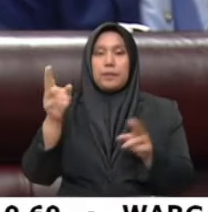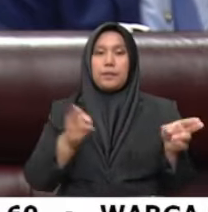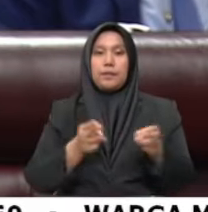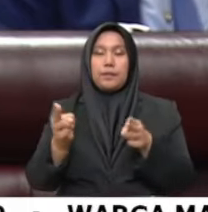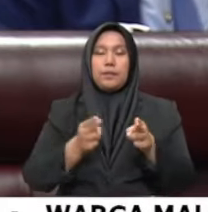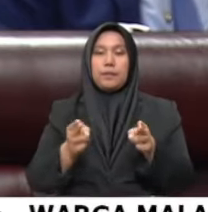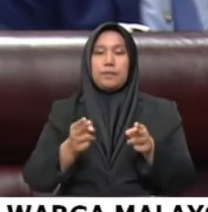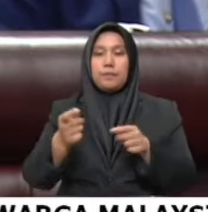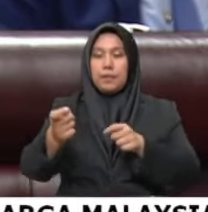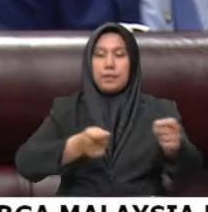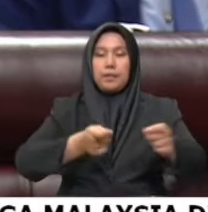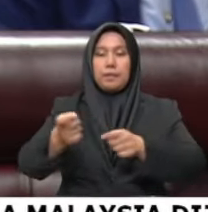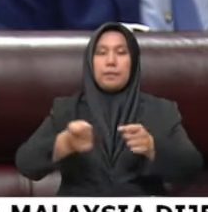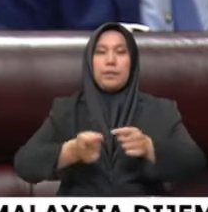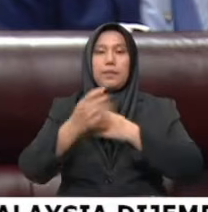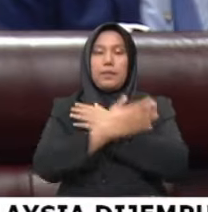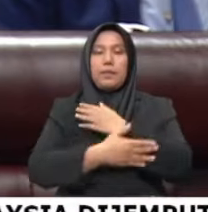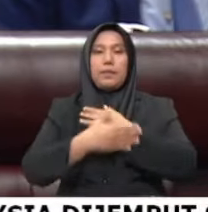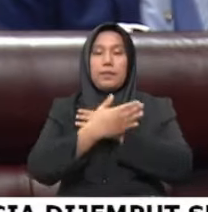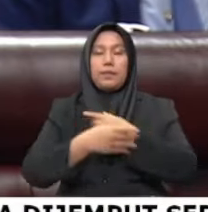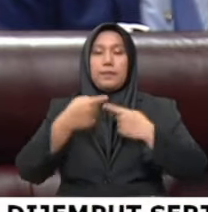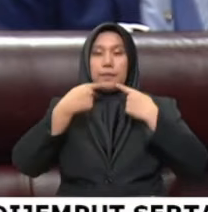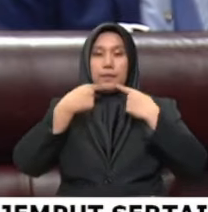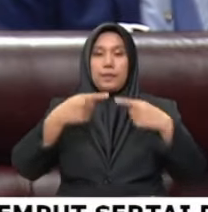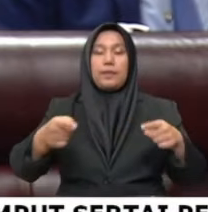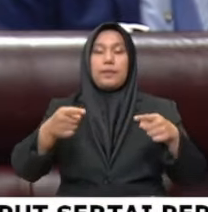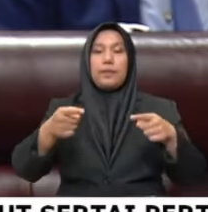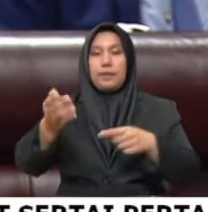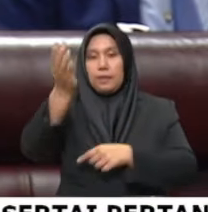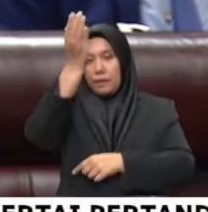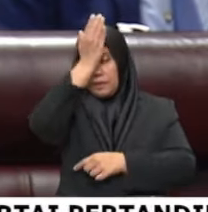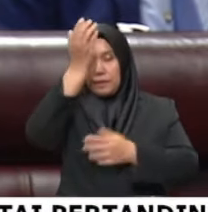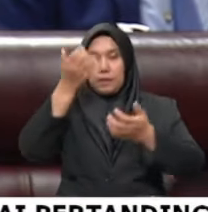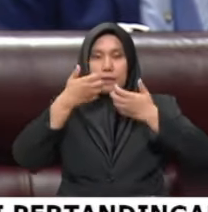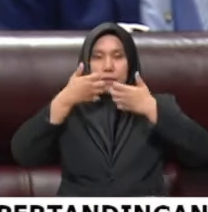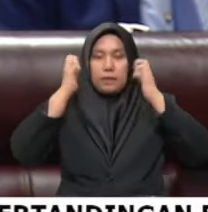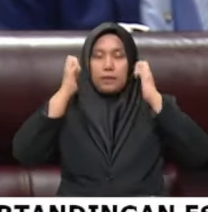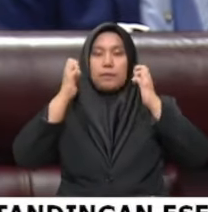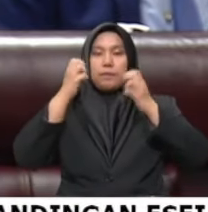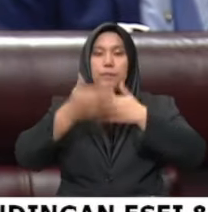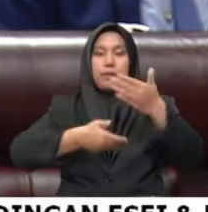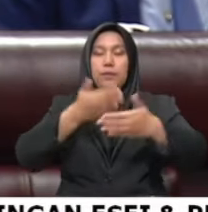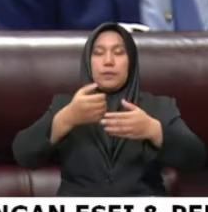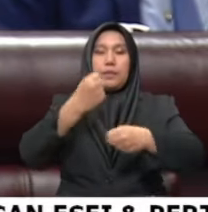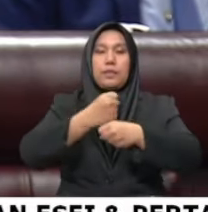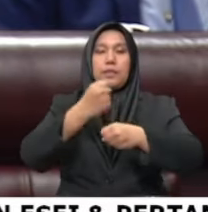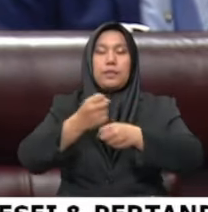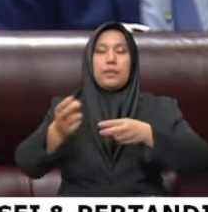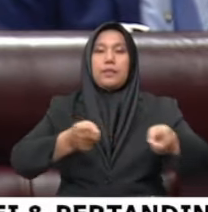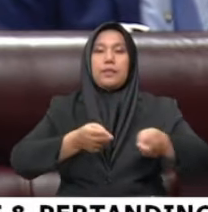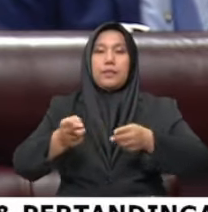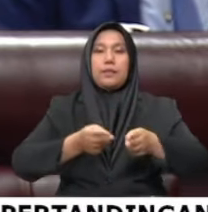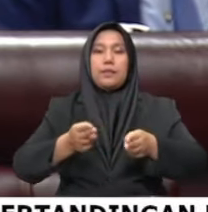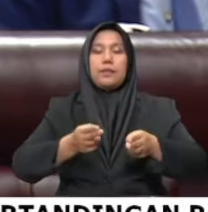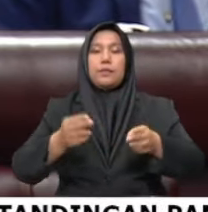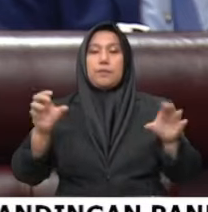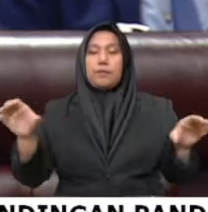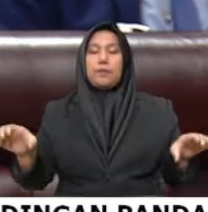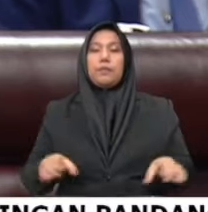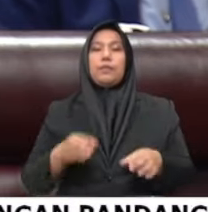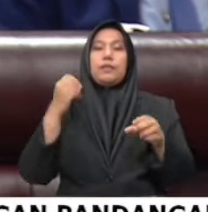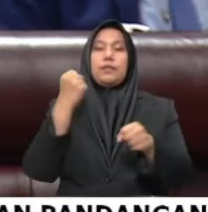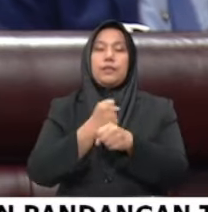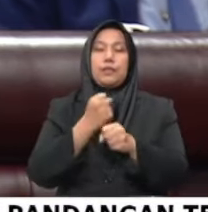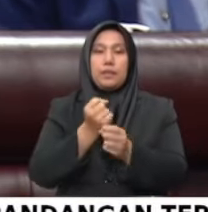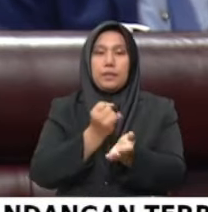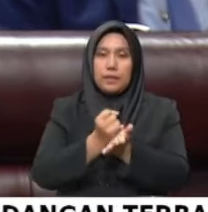urusan pentadbiran negara. Titah ucapan Tuanku menyentuh tentang kecekapan proses kerja, tadbir urus dan mengamalkan prinsip kerja